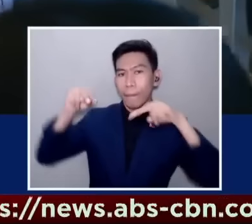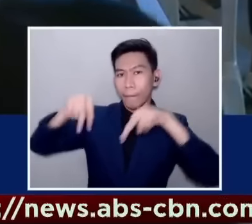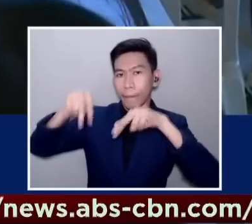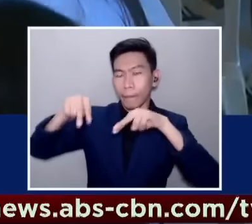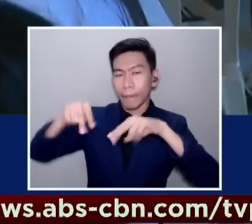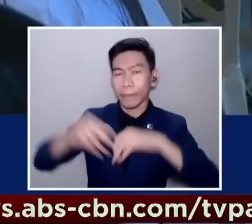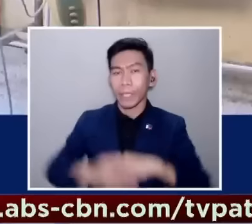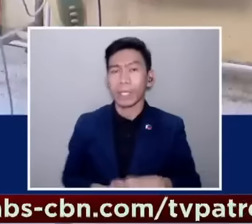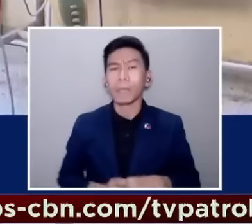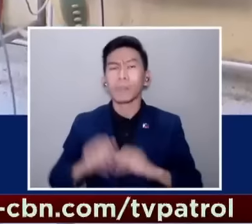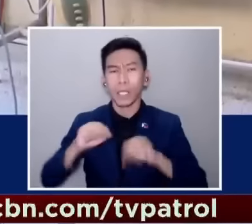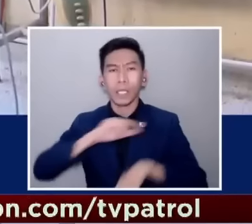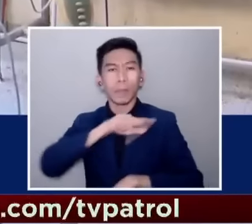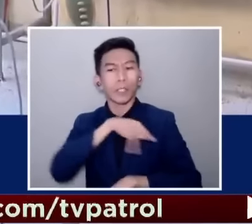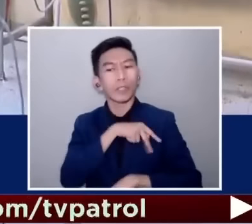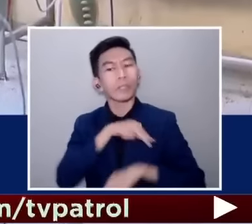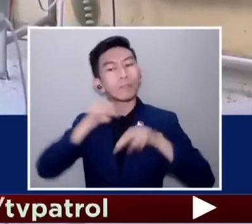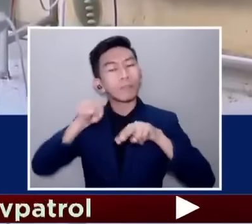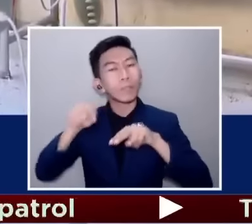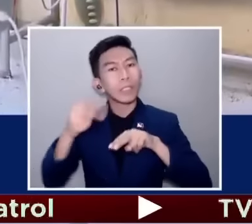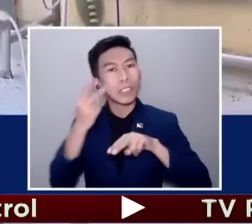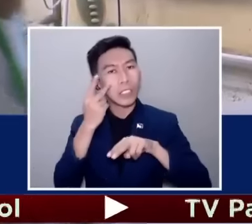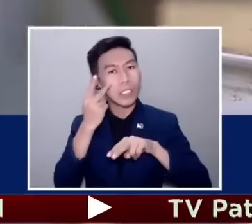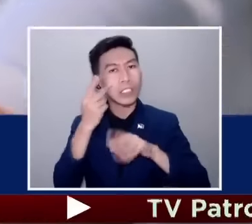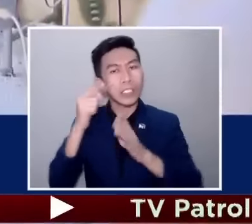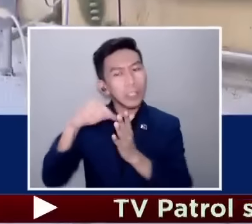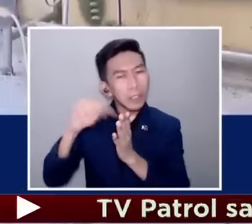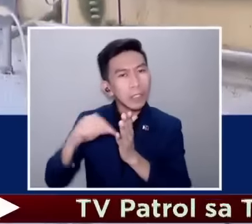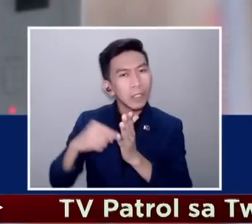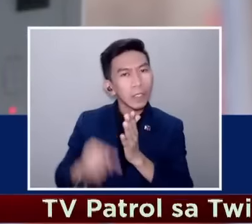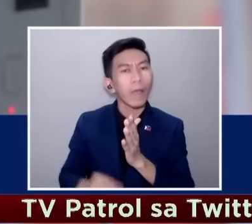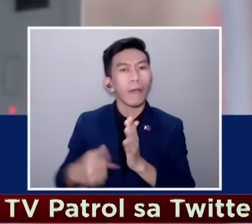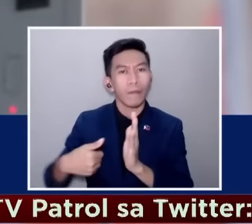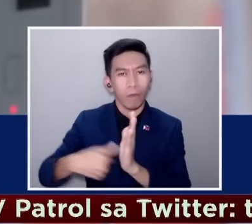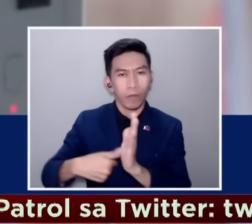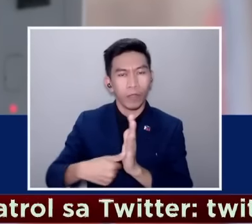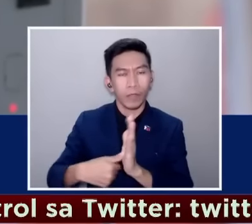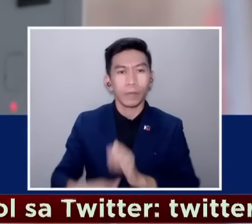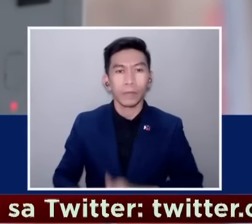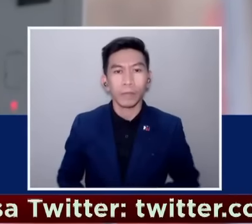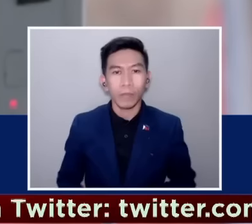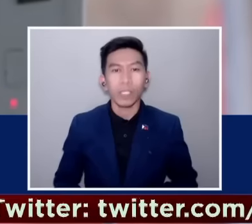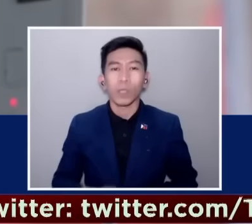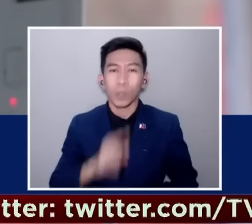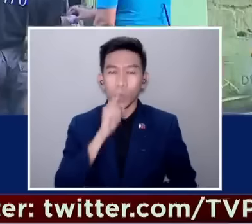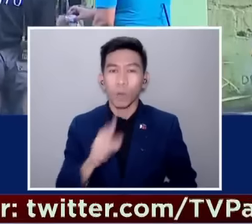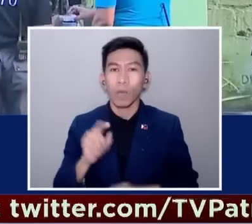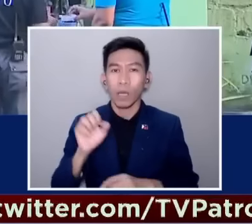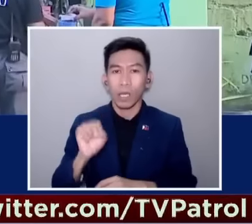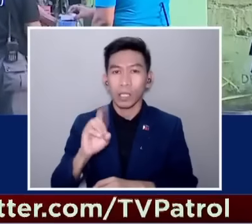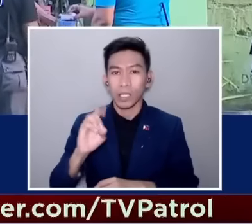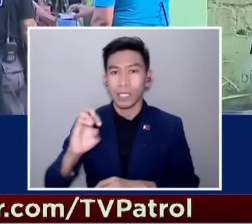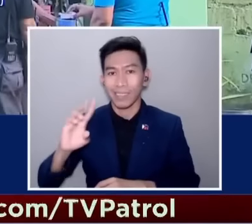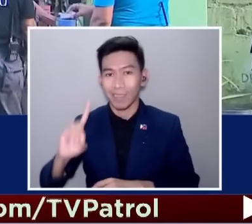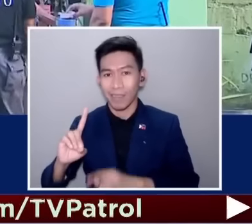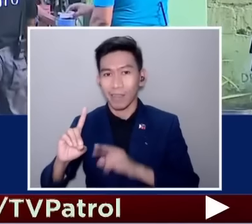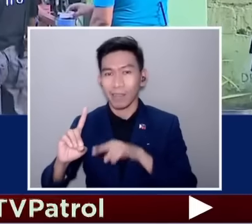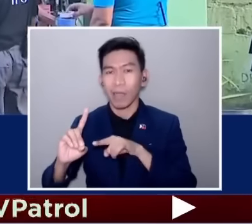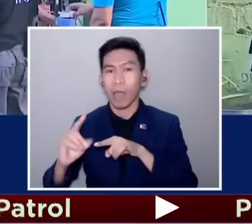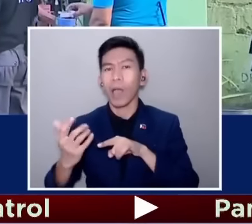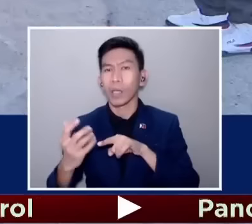ma-feed at ma-check ang resibo ng botante. Aminado si Casquejo, ang scanner nga ang makina ng karaniwang problema. O ang scanner ng mga makina